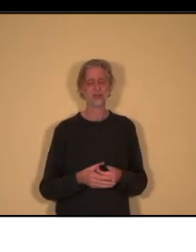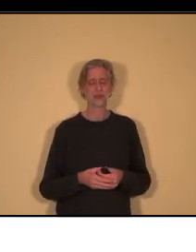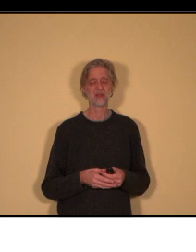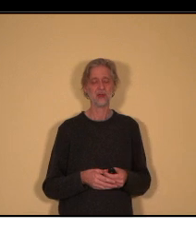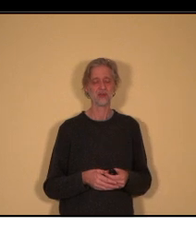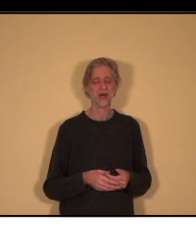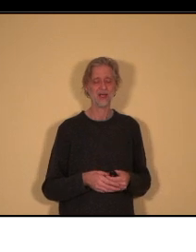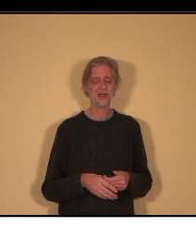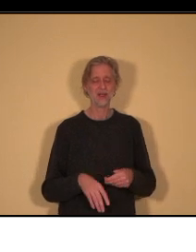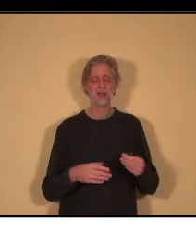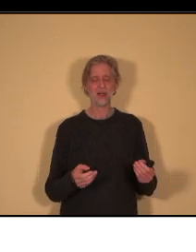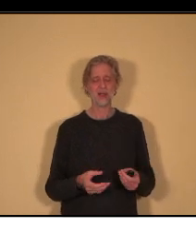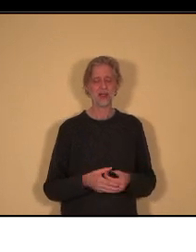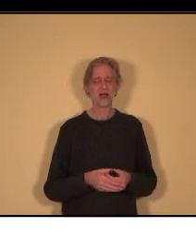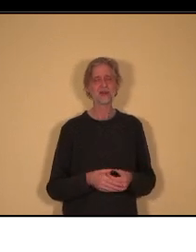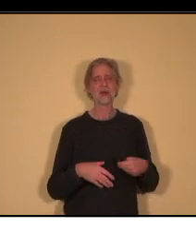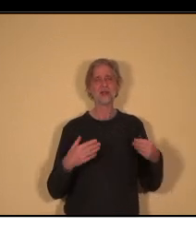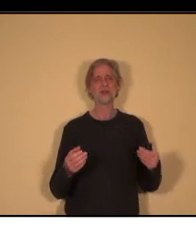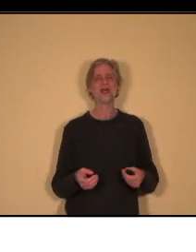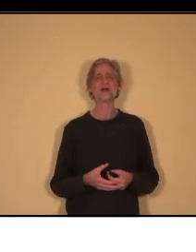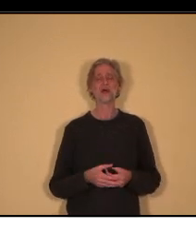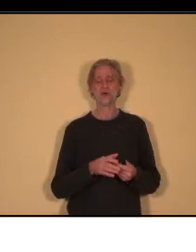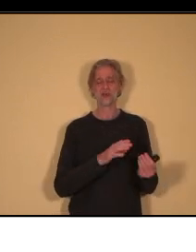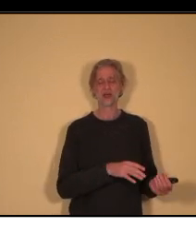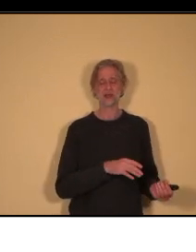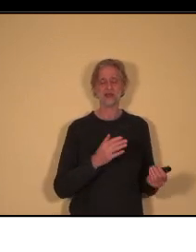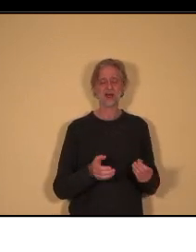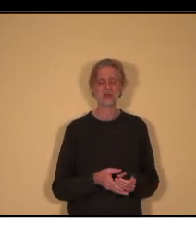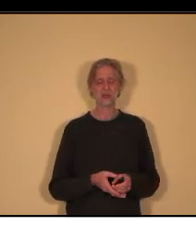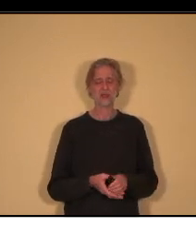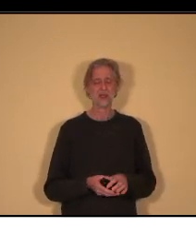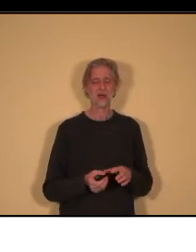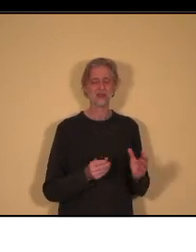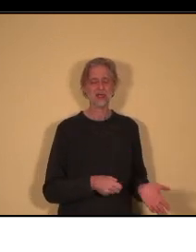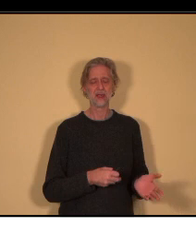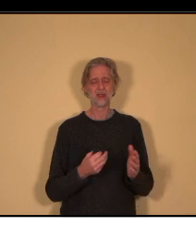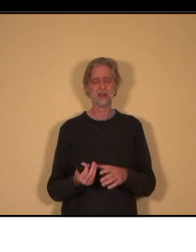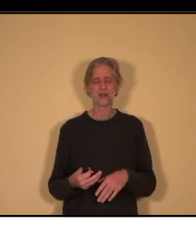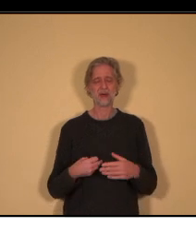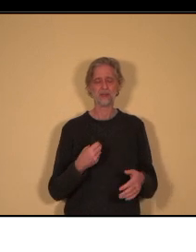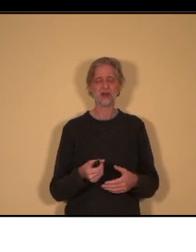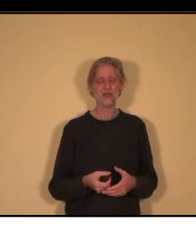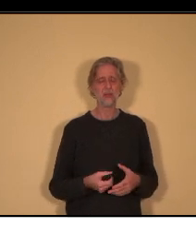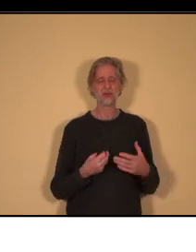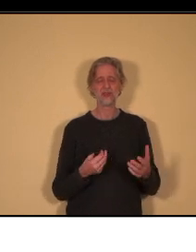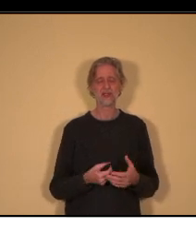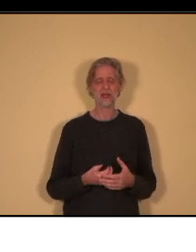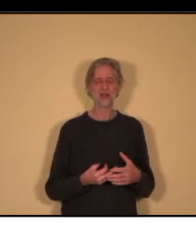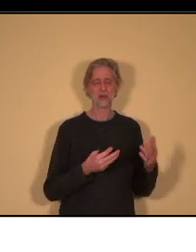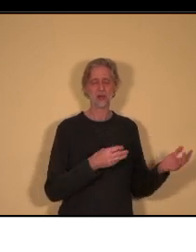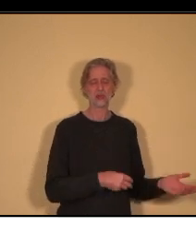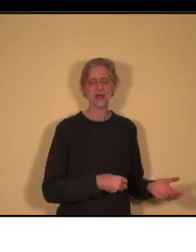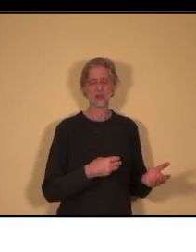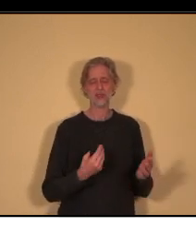Wasserstoff und CO2 in einen Reaktor. In diesem Reaktor haben wir unseren Katalysator aus Nickel auf